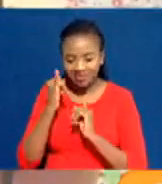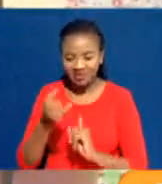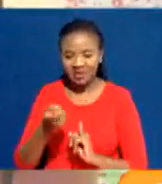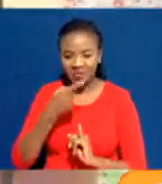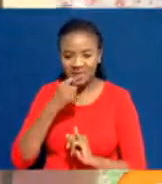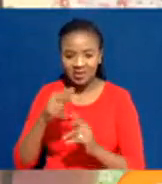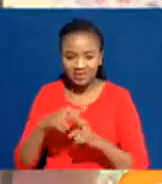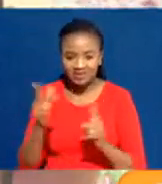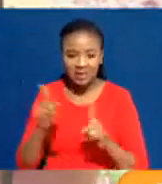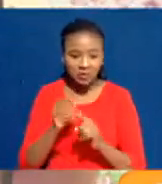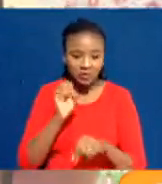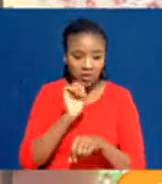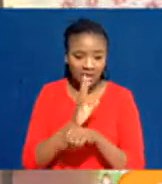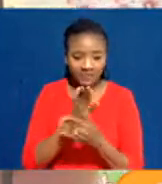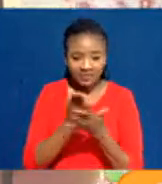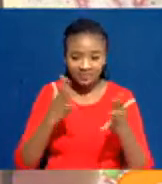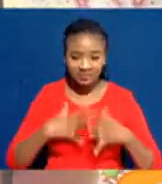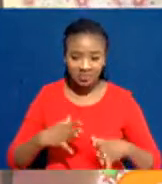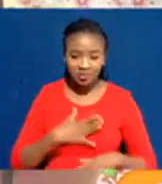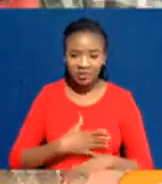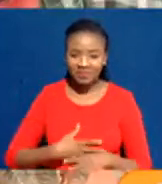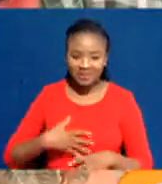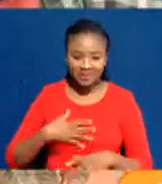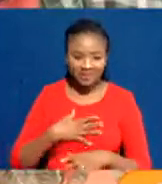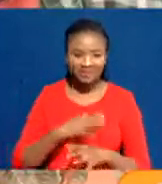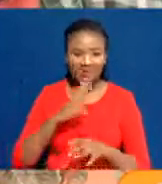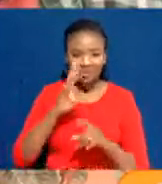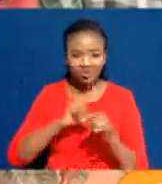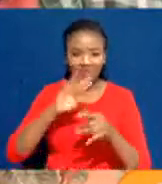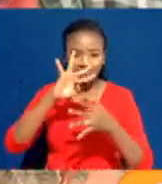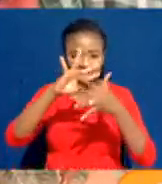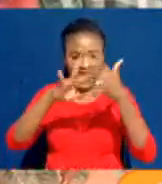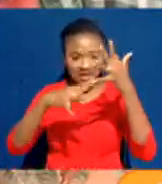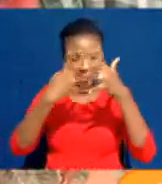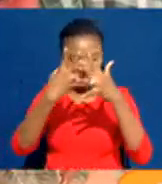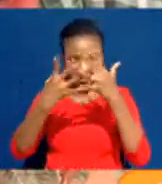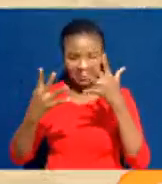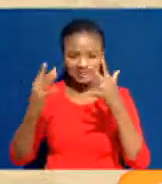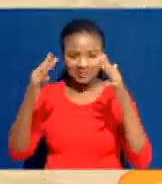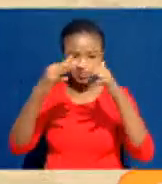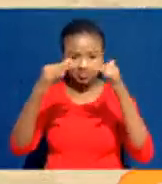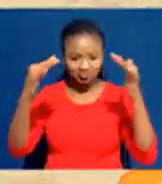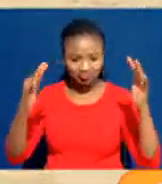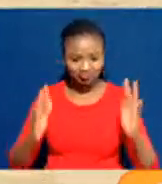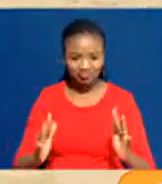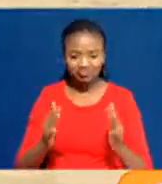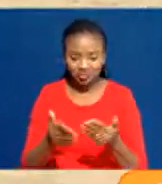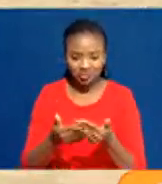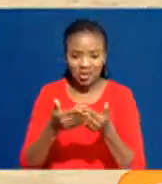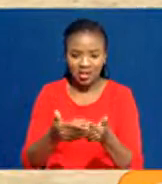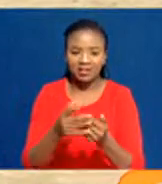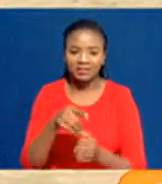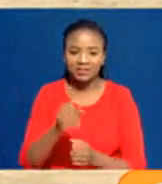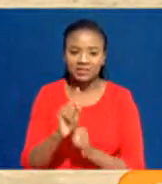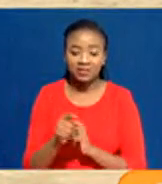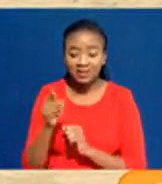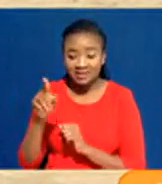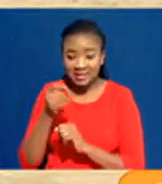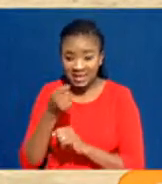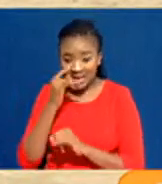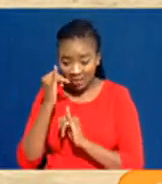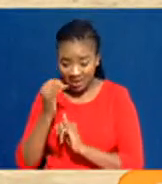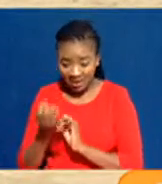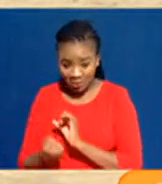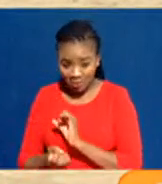huku wakiwashauri wakaazi kulala ndani ya vyandarua vilivyokangwa. Kuzinduliwa kwa dawa hii mpya inatoa fursa kwa